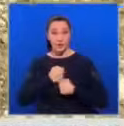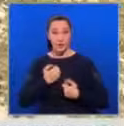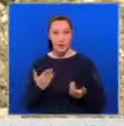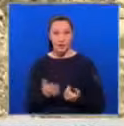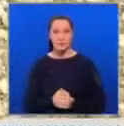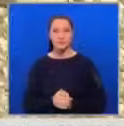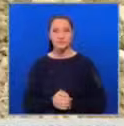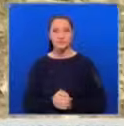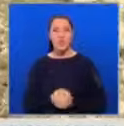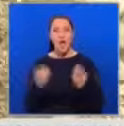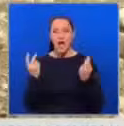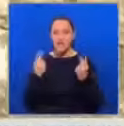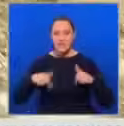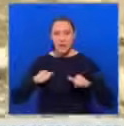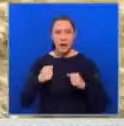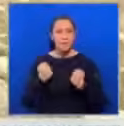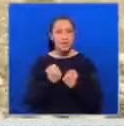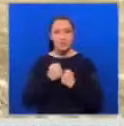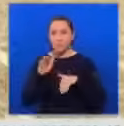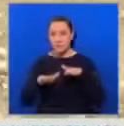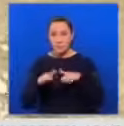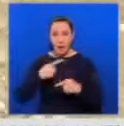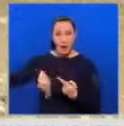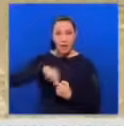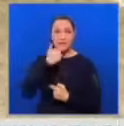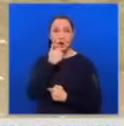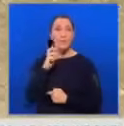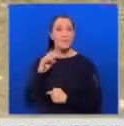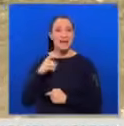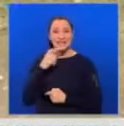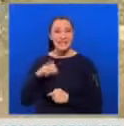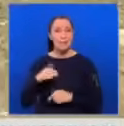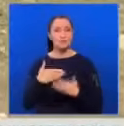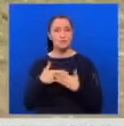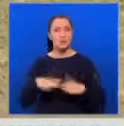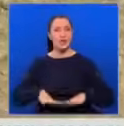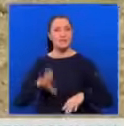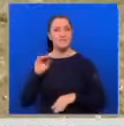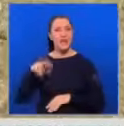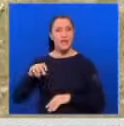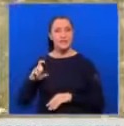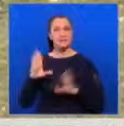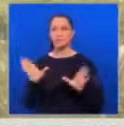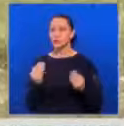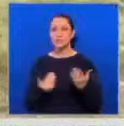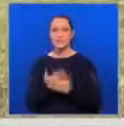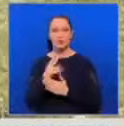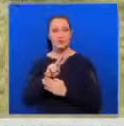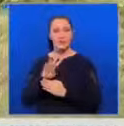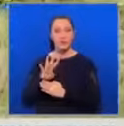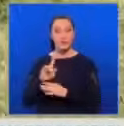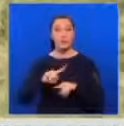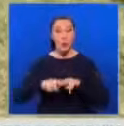трагедия сцената на местопрестъплението край село бразда не е далеч от град велес всичко започва на 24